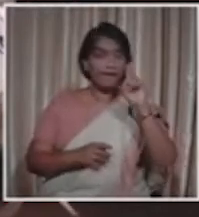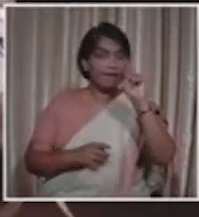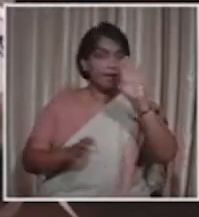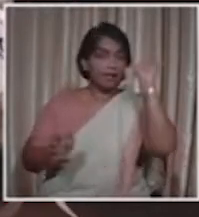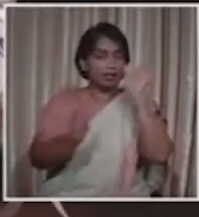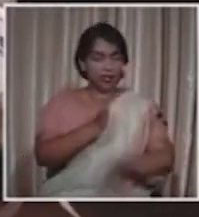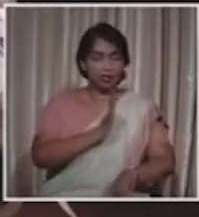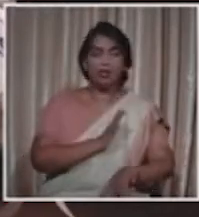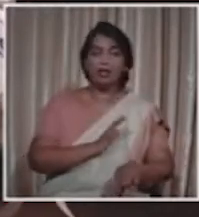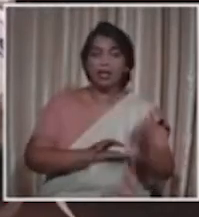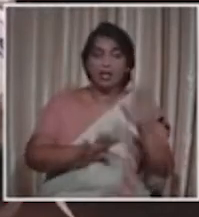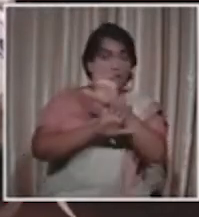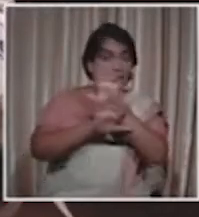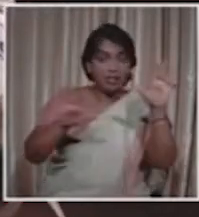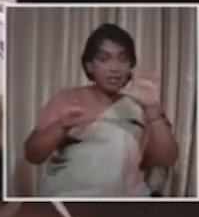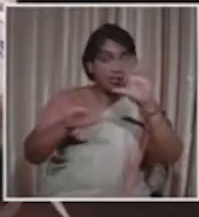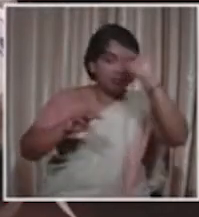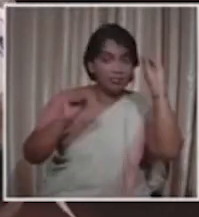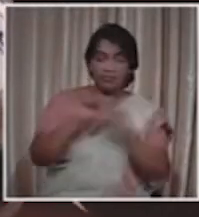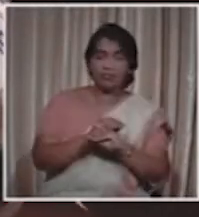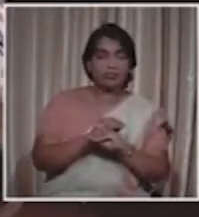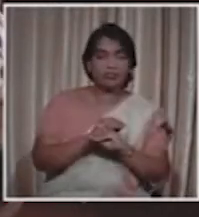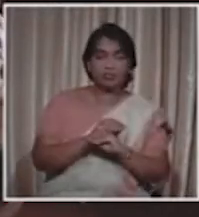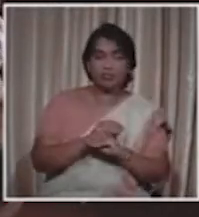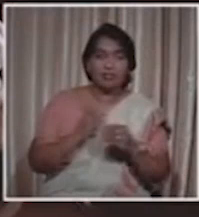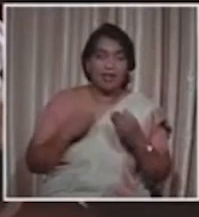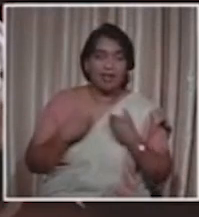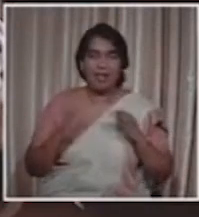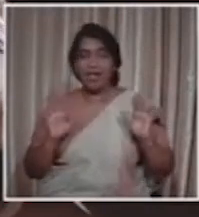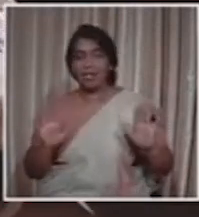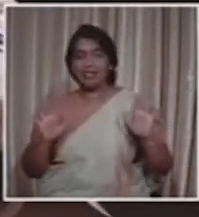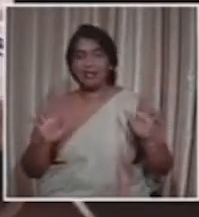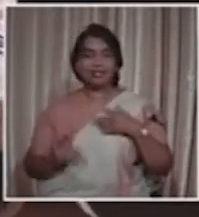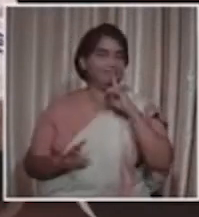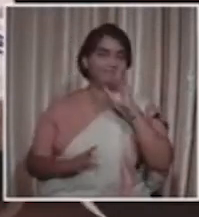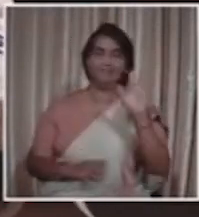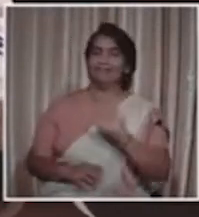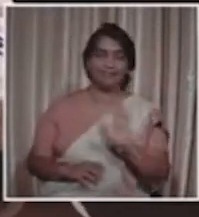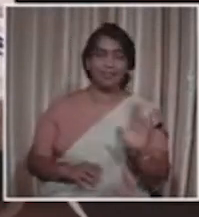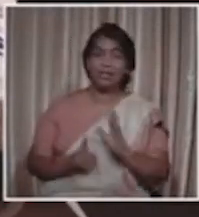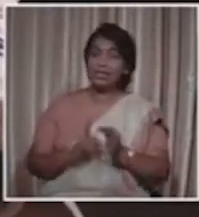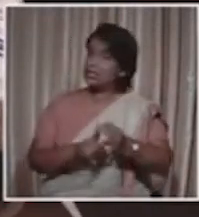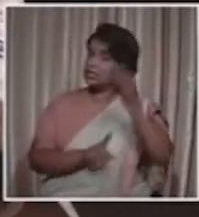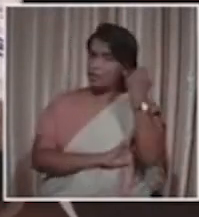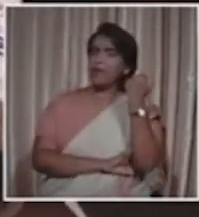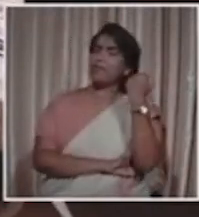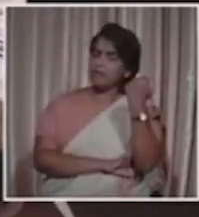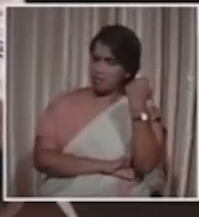කරලා 19 ගෙන එන එකට ඒකෙන් අපි සෑහීමකටපත් වෙන්නේ නැහැ. විධායක ජනාධිපති